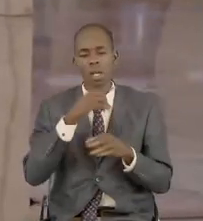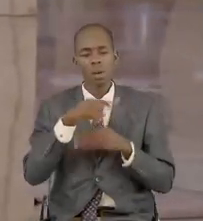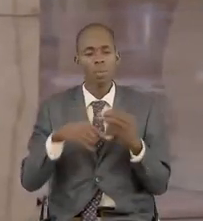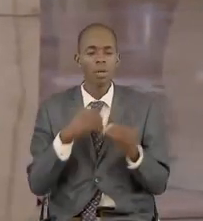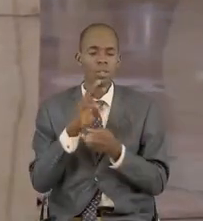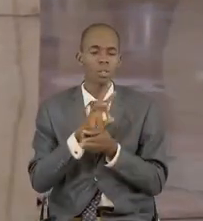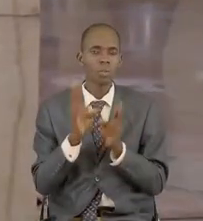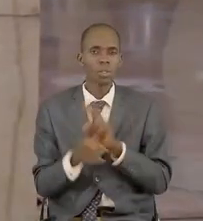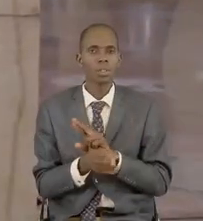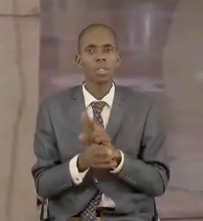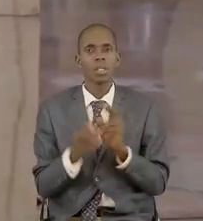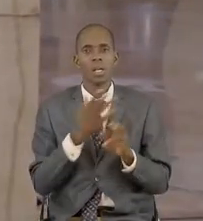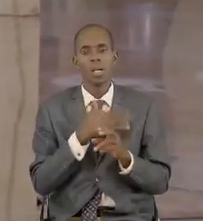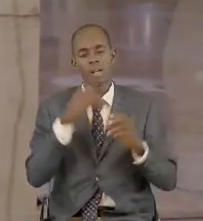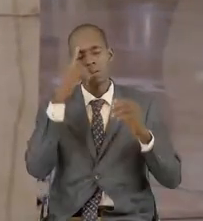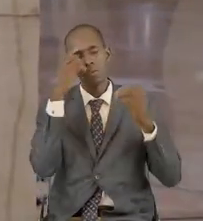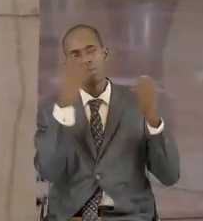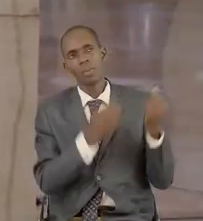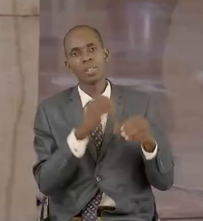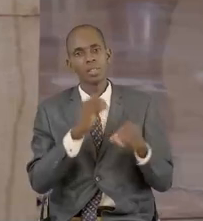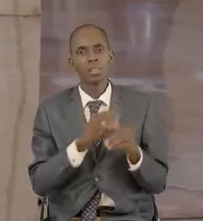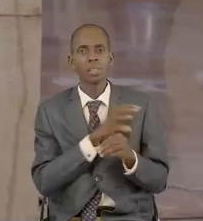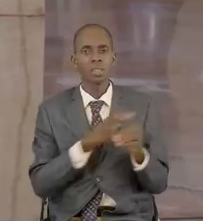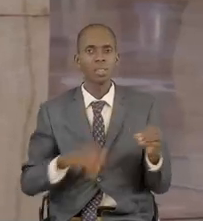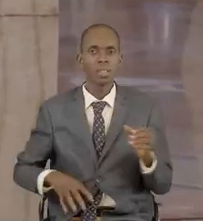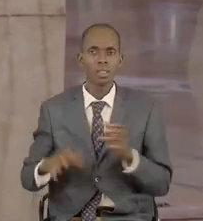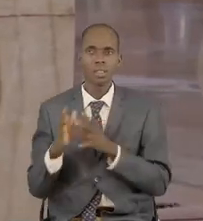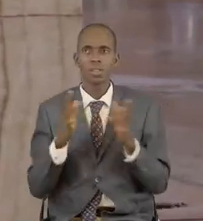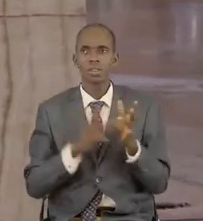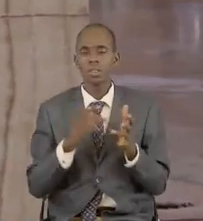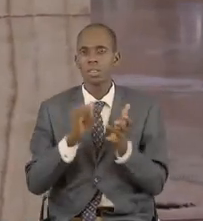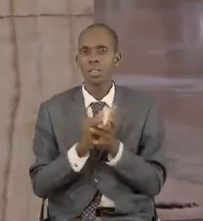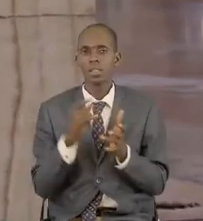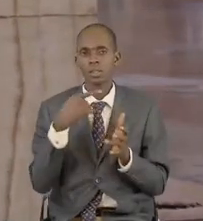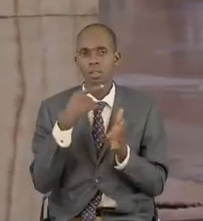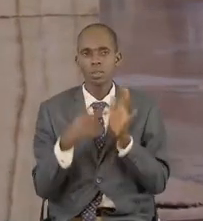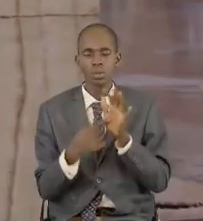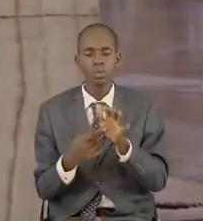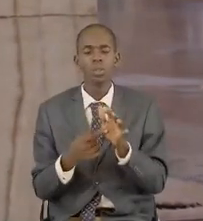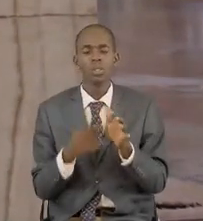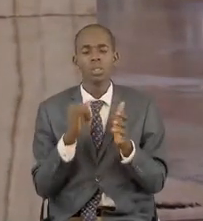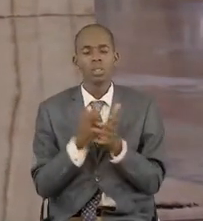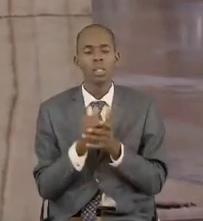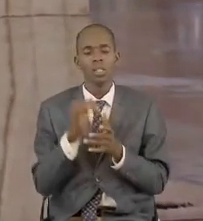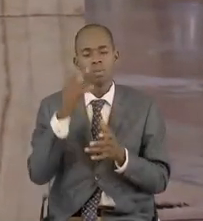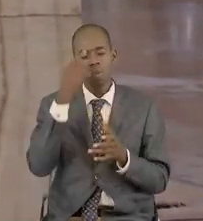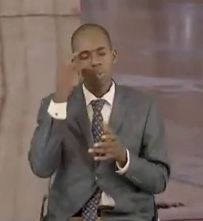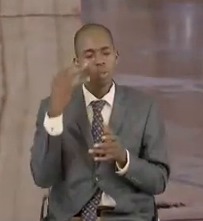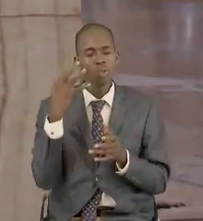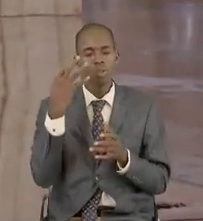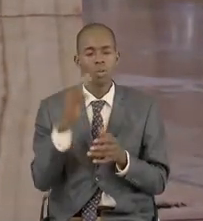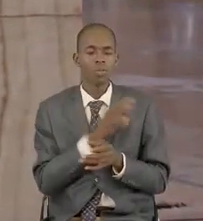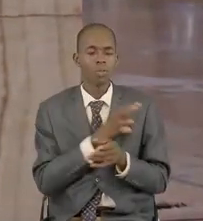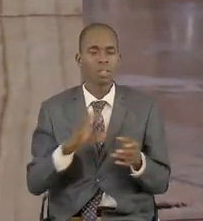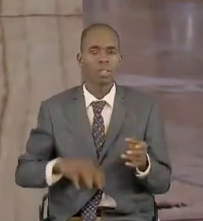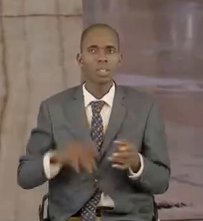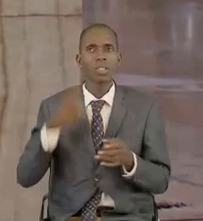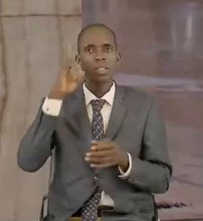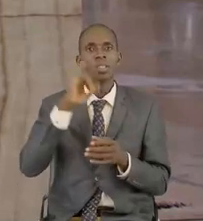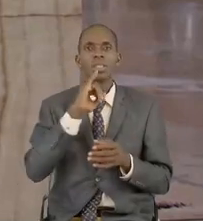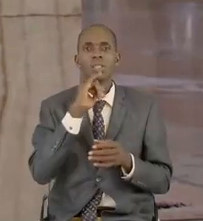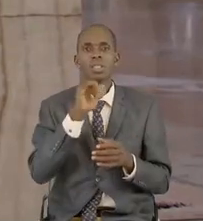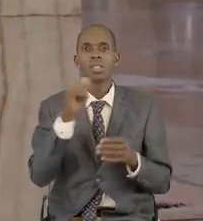et la foi en Christ Jésus est-ce que cela montre que quelqu'un est en Christ à cause de Christ il